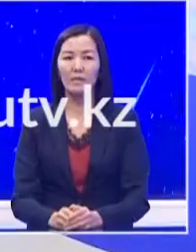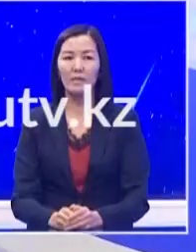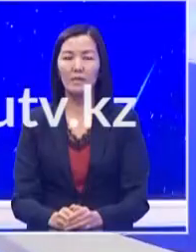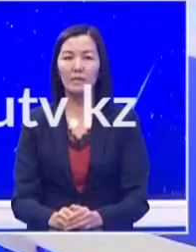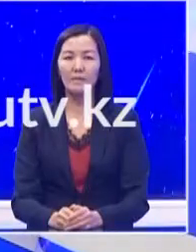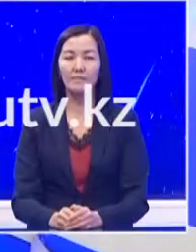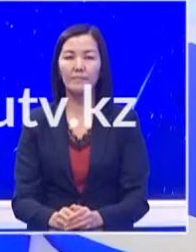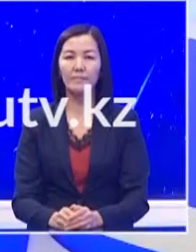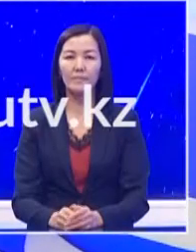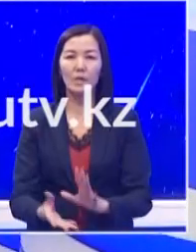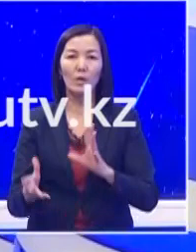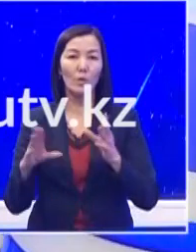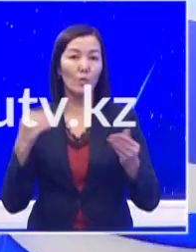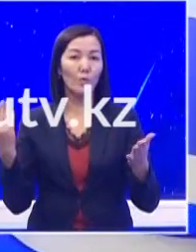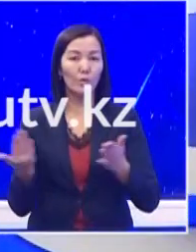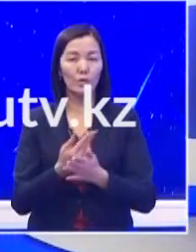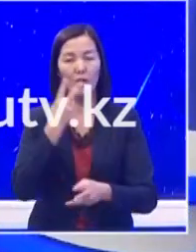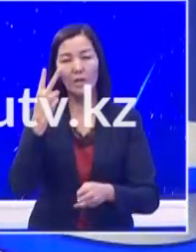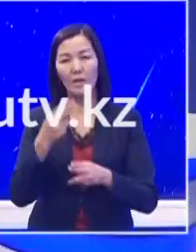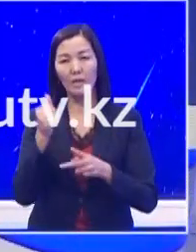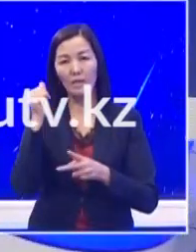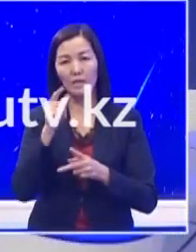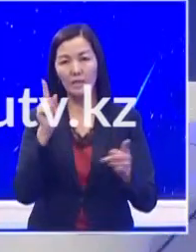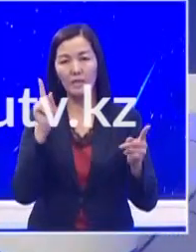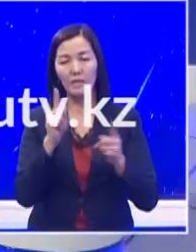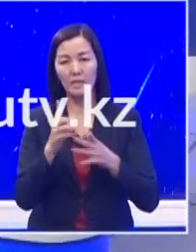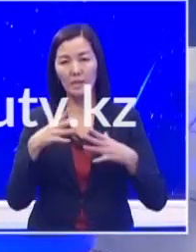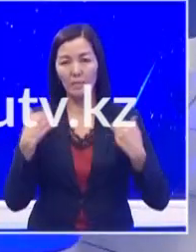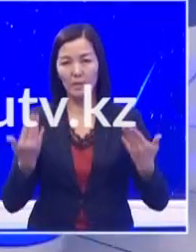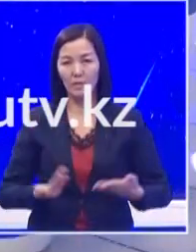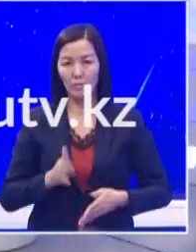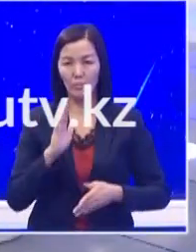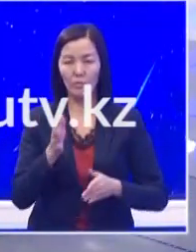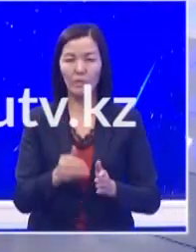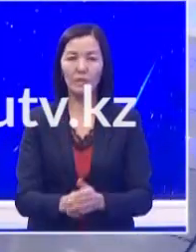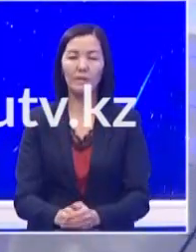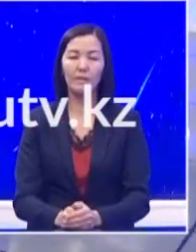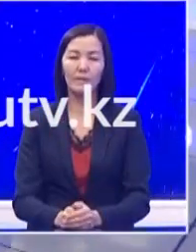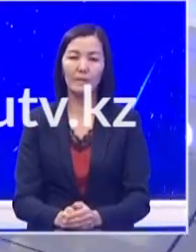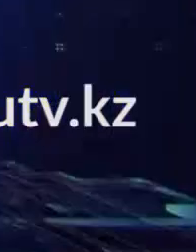Қадірменді көрермен, бүгінгі айтар ақпараттар легі осы болды. Аман сау болыңыздар.